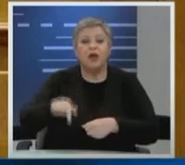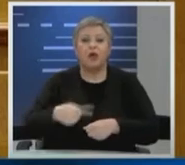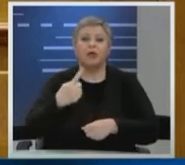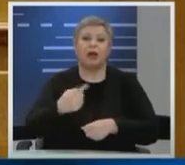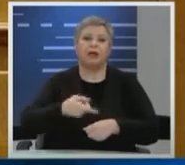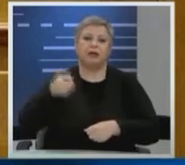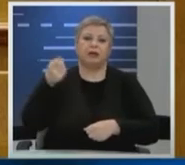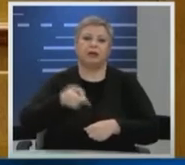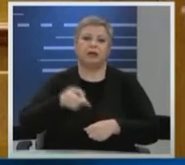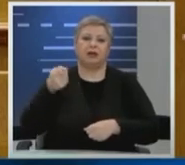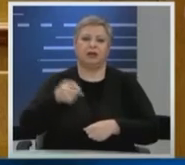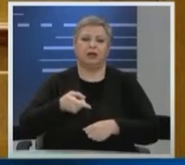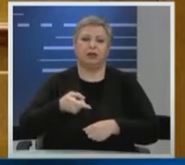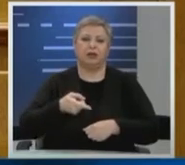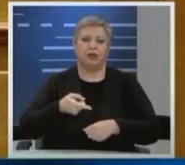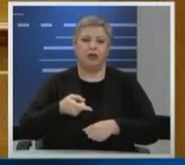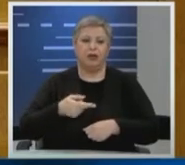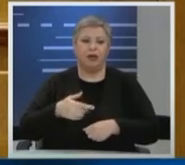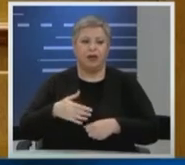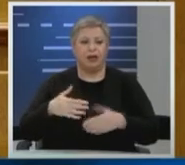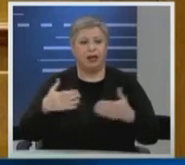3,1%. Δηλαδή πάνω από